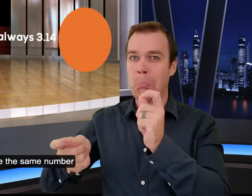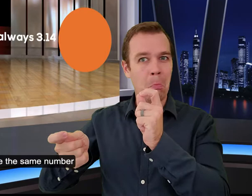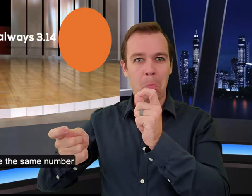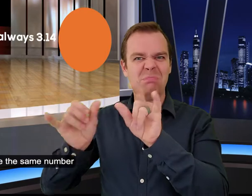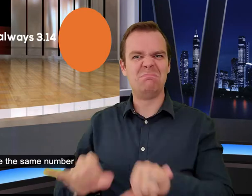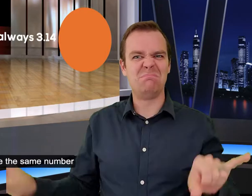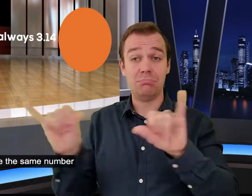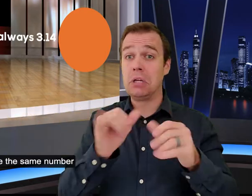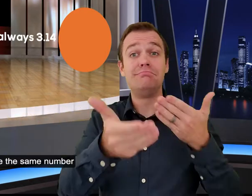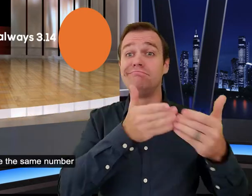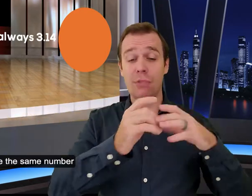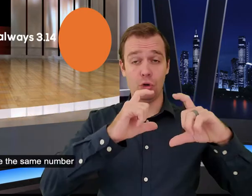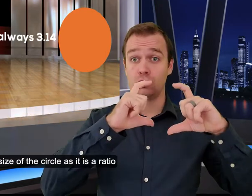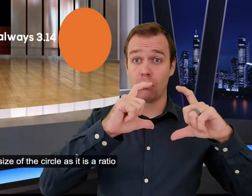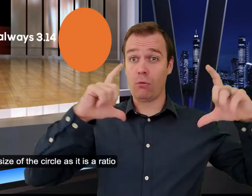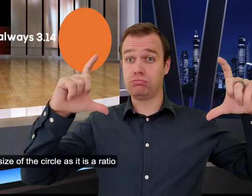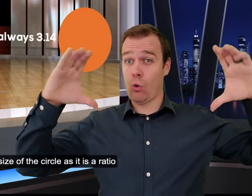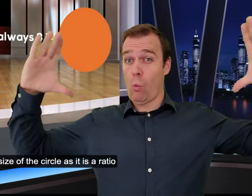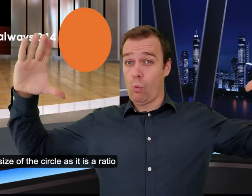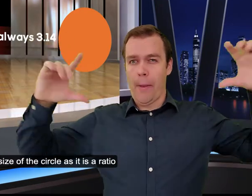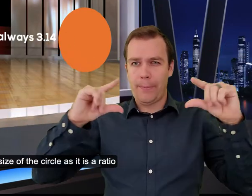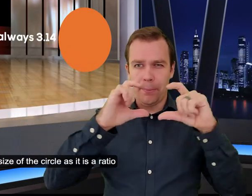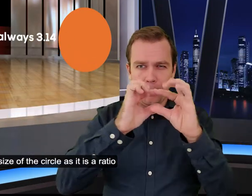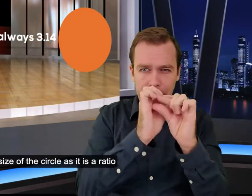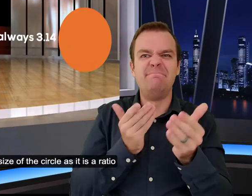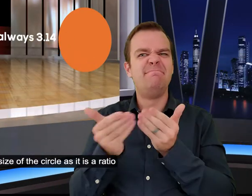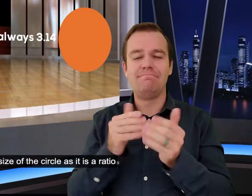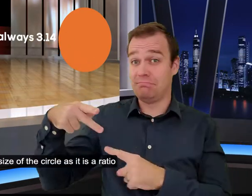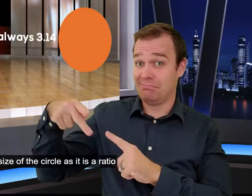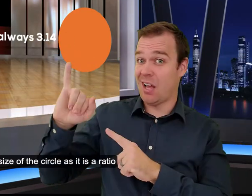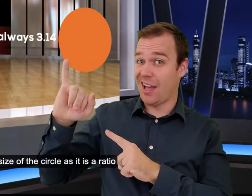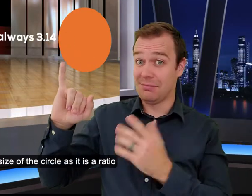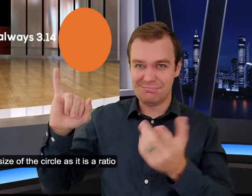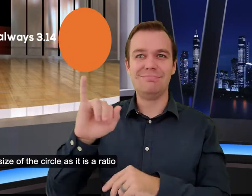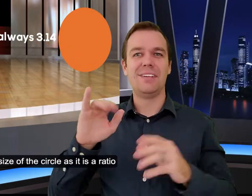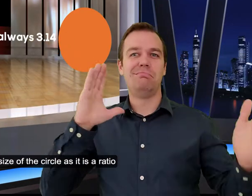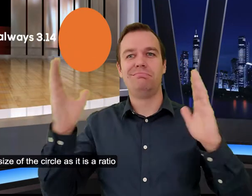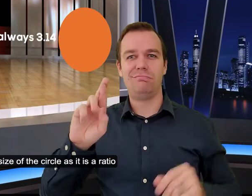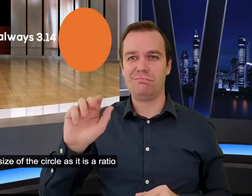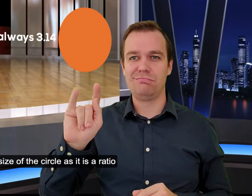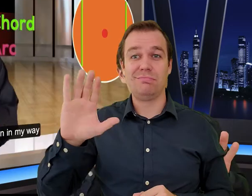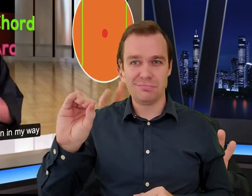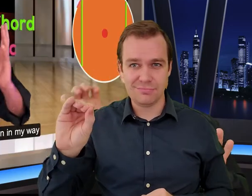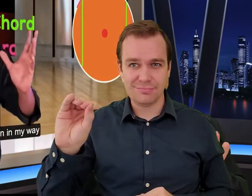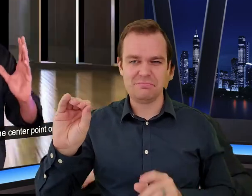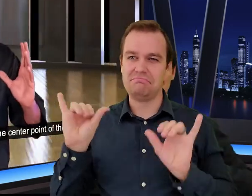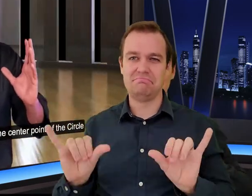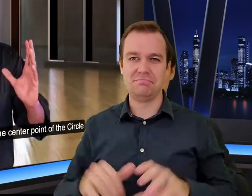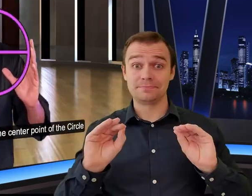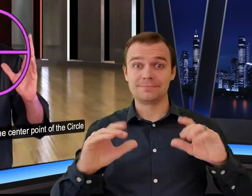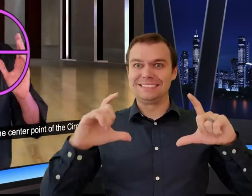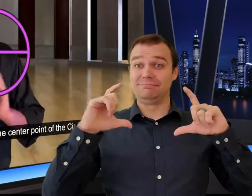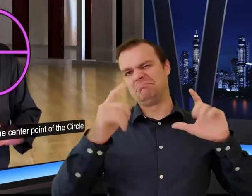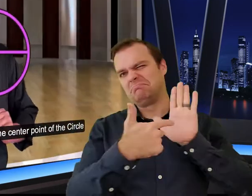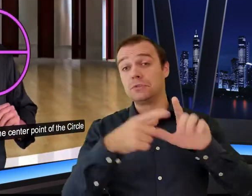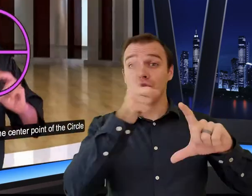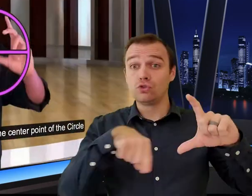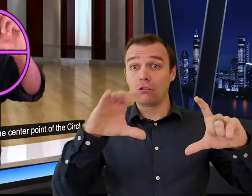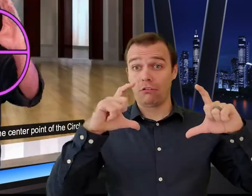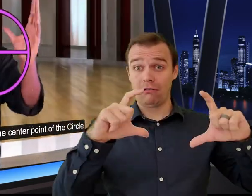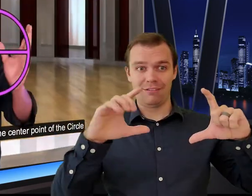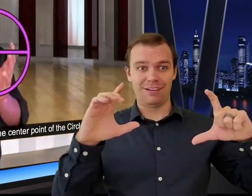be the same number, irrespective of the size of the circle, as it's a ratio. जैसे सर्कल के बीच में एक डायमीटर